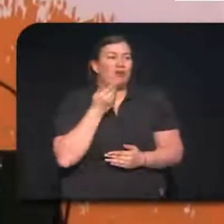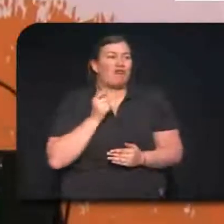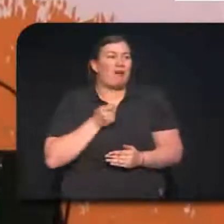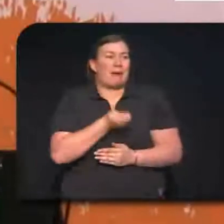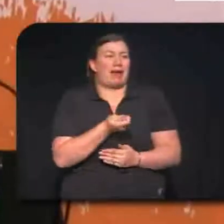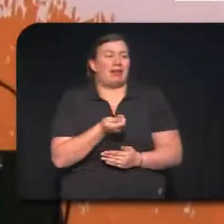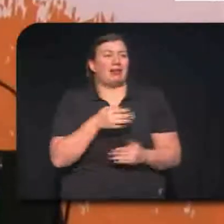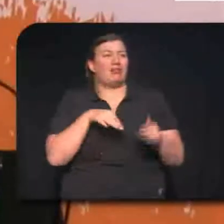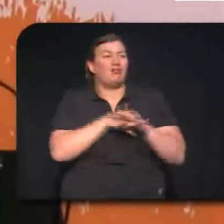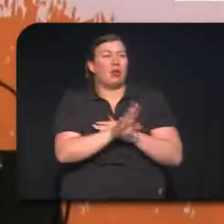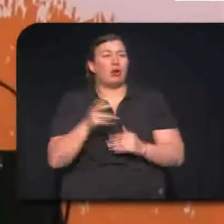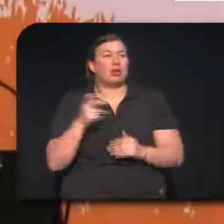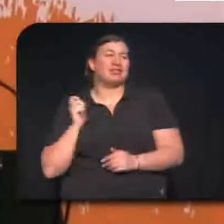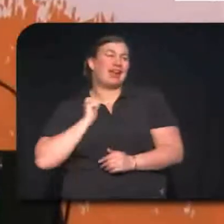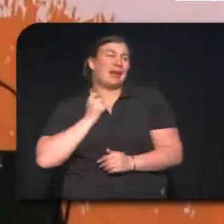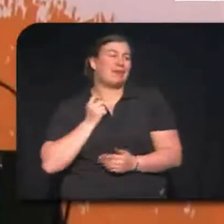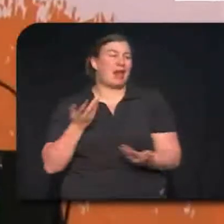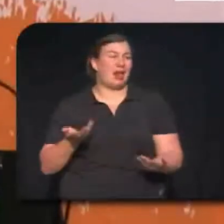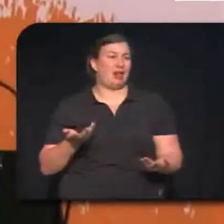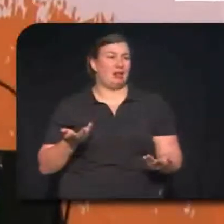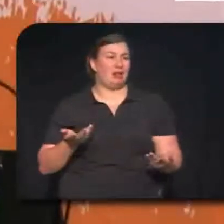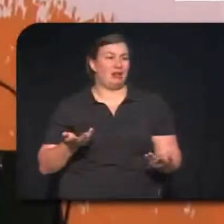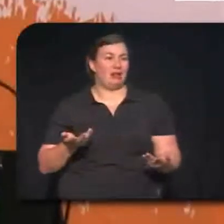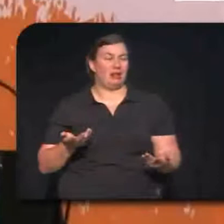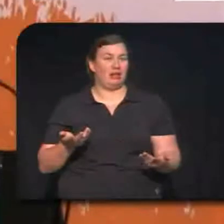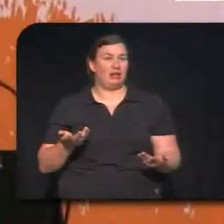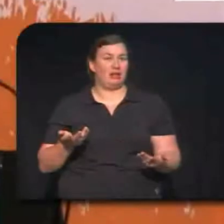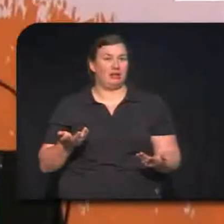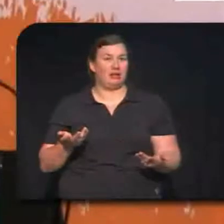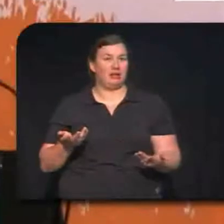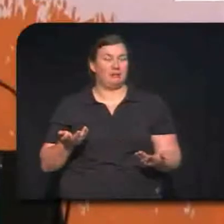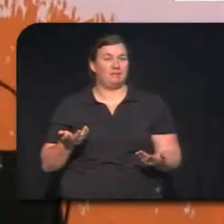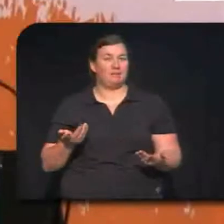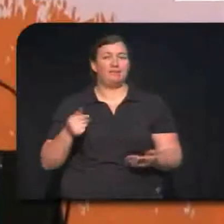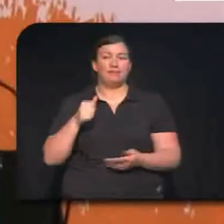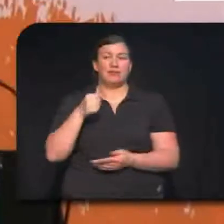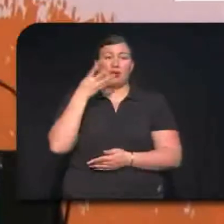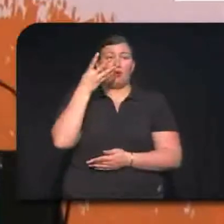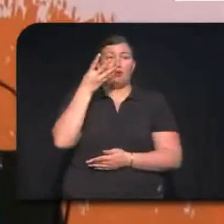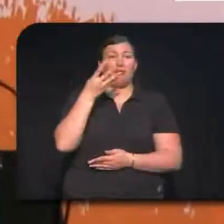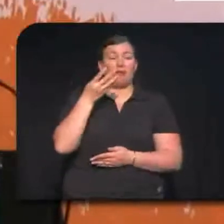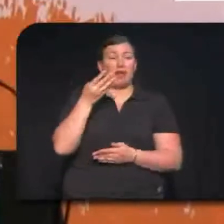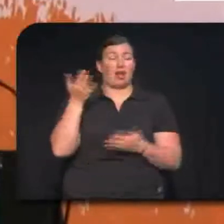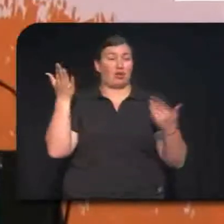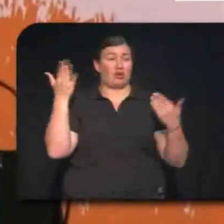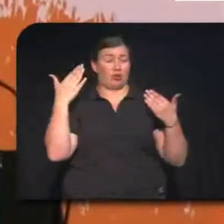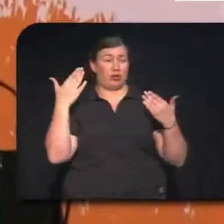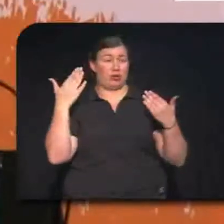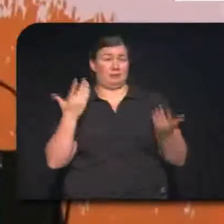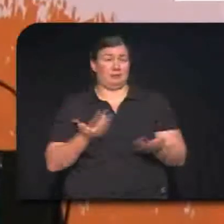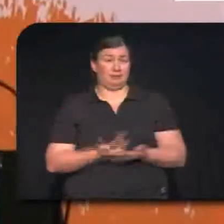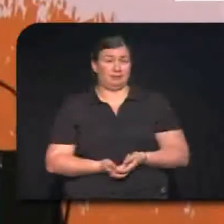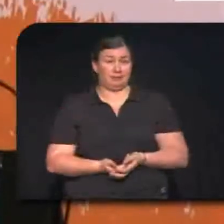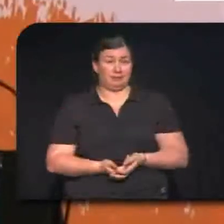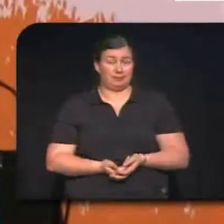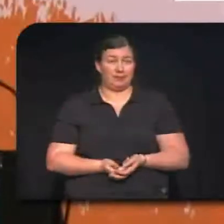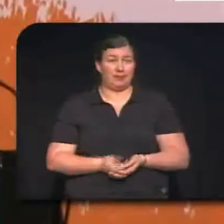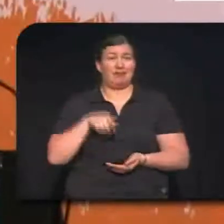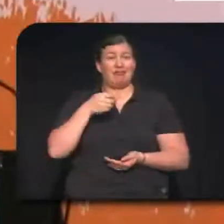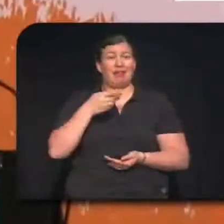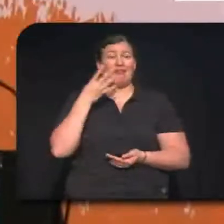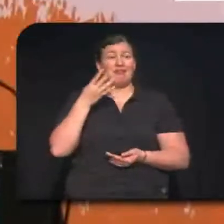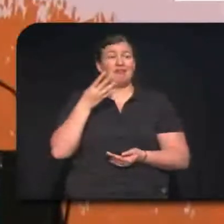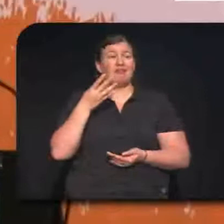außerdem soll ich der Versammlung liebe Grüße unserer vier großartigen Landtagsfraktionen bestellen sie haben sich untereinander auf einen